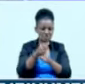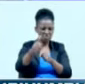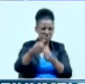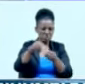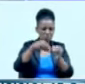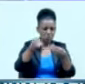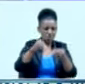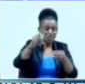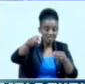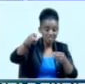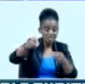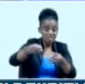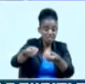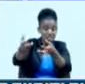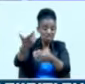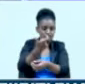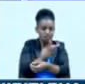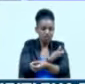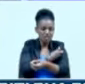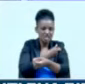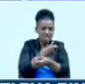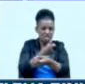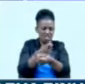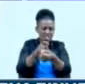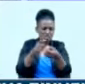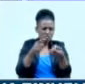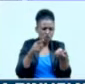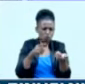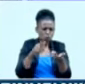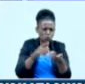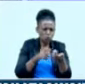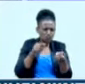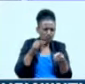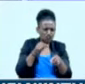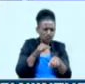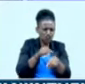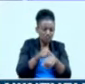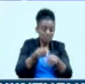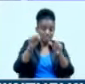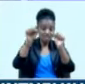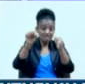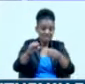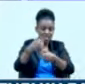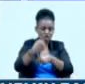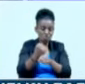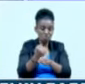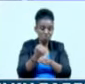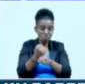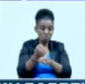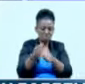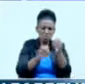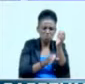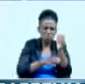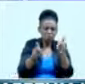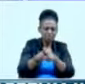n'ibindi bikoresho bikenerwa kugira ngo urukingo rutangwe harimo n'urushinge umuntu aruteresha nabyo byose bigomba gukorwa nta nubwo bikorerwa mu